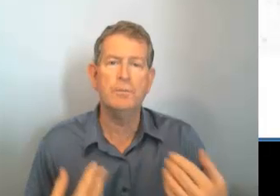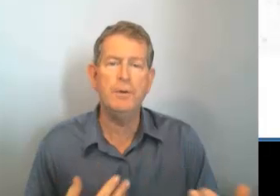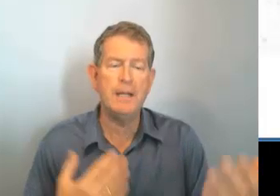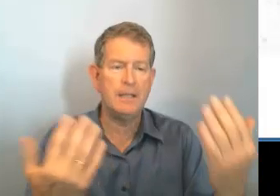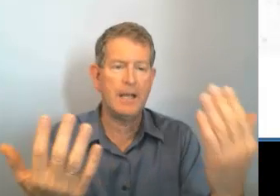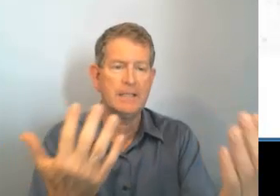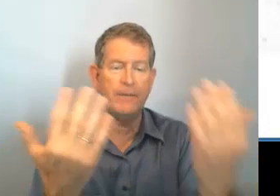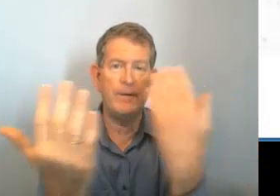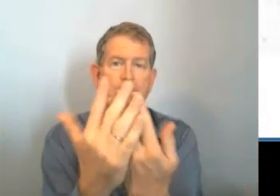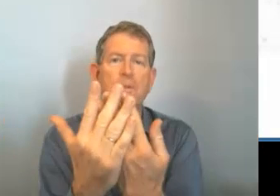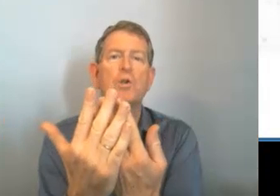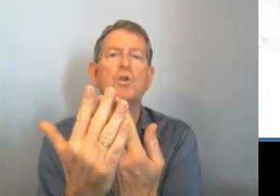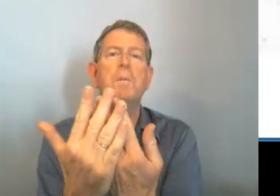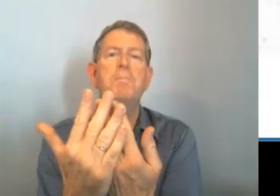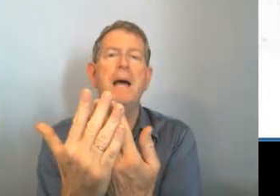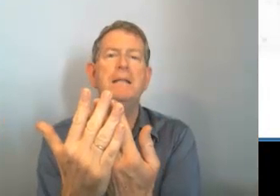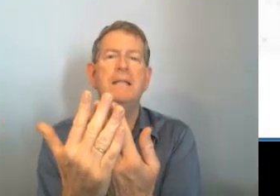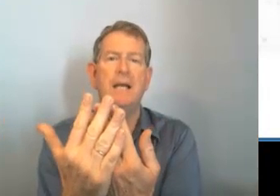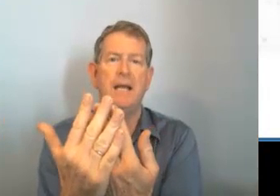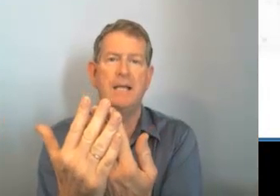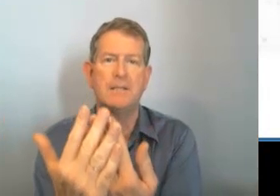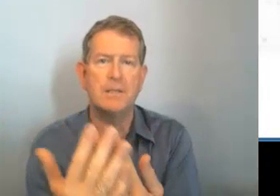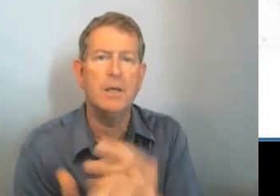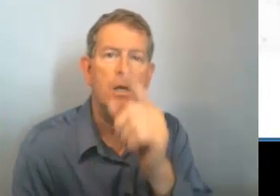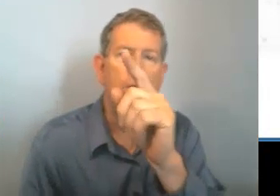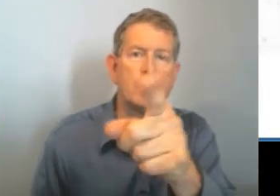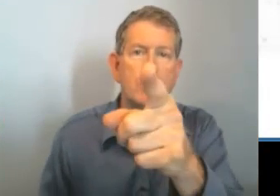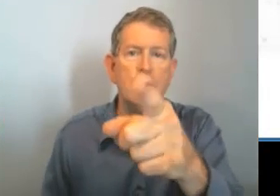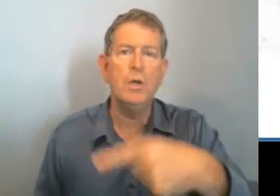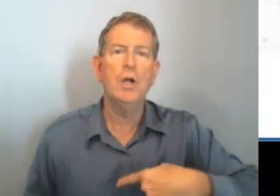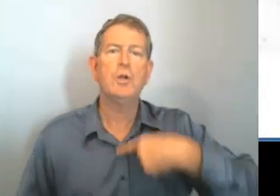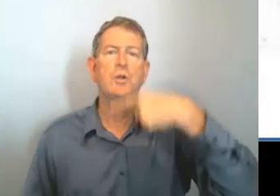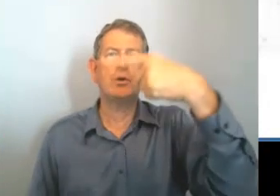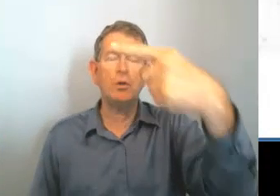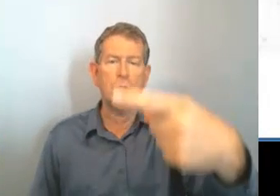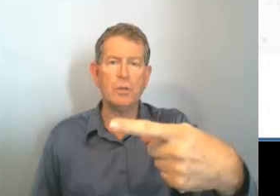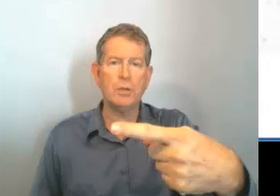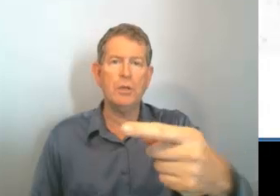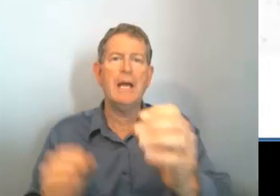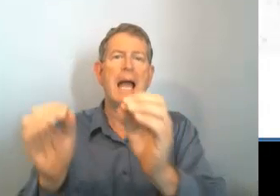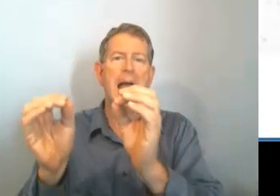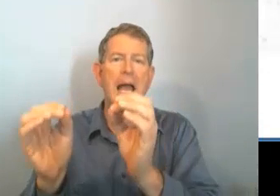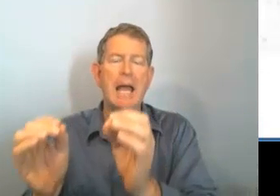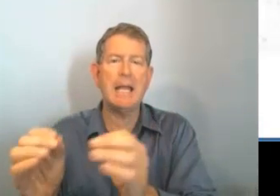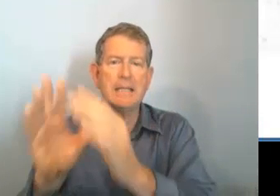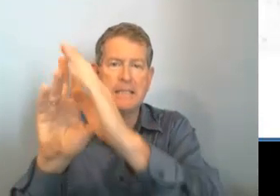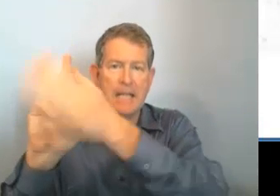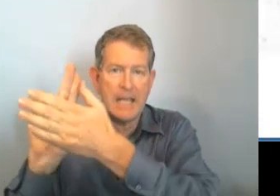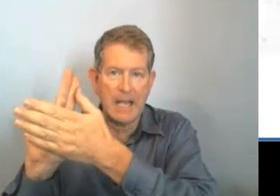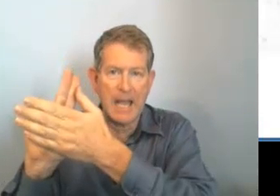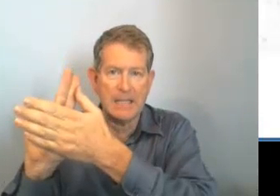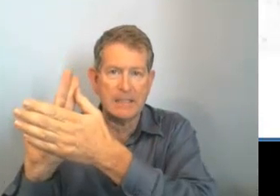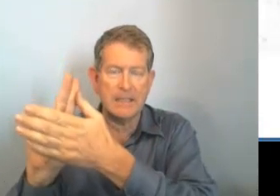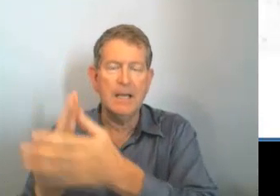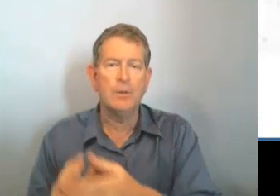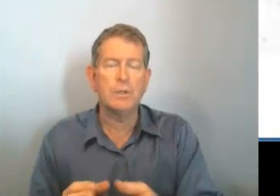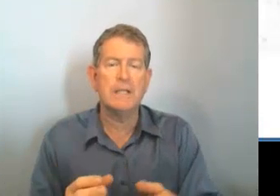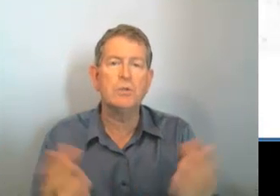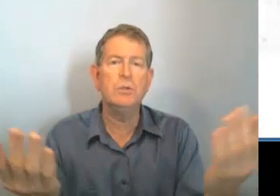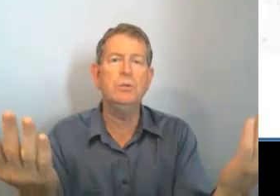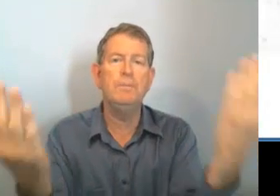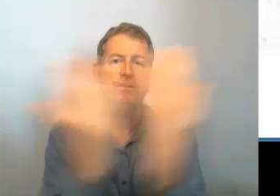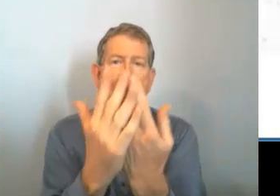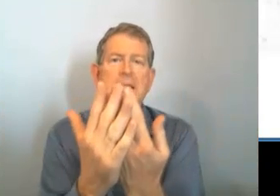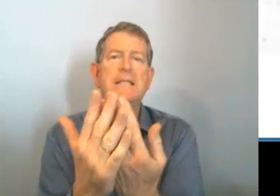Je me intéresse, ça fait je m'intéresse. Tu te intéresses. Donc